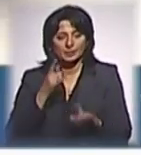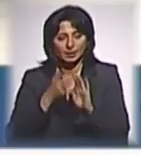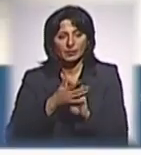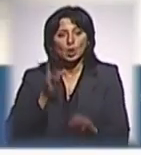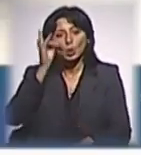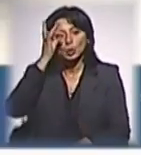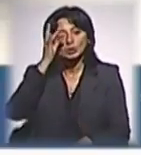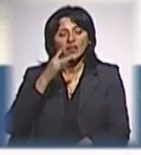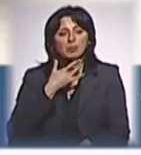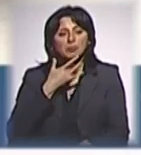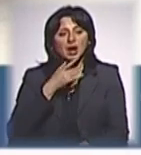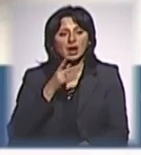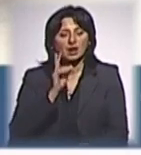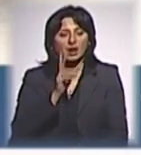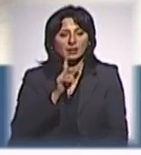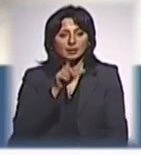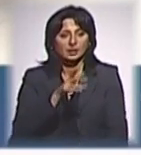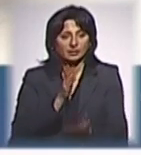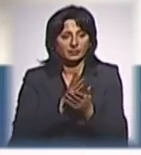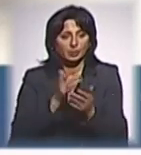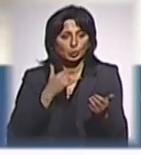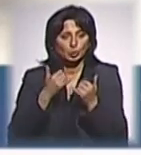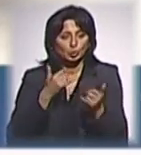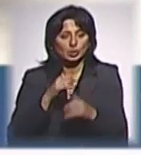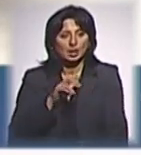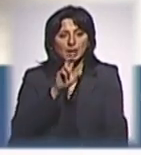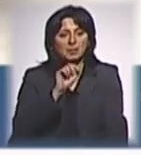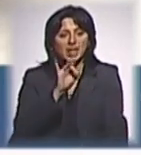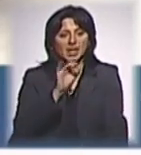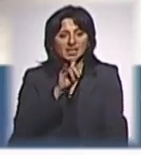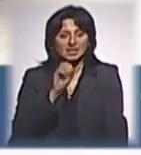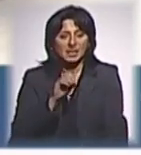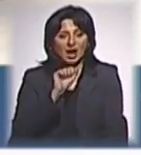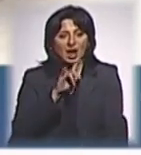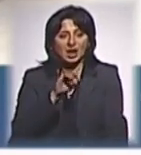და რუსთავის მერობის კანდიდატიც ყავს თურმე სტუდიაში. მოგესალმებით, ალექსანდრე ბერიძე.